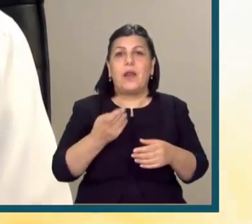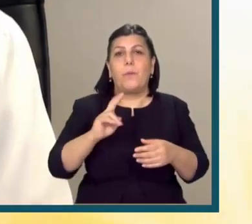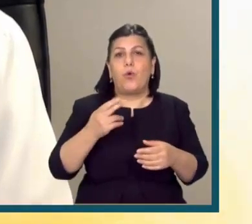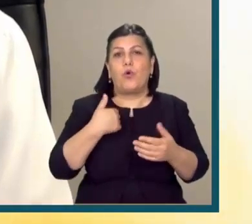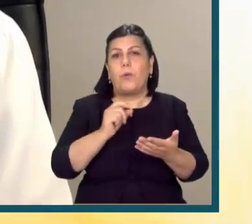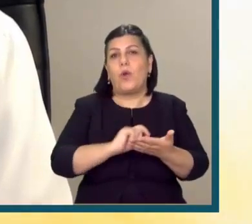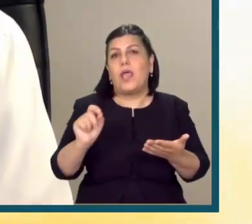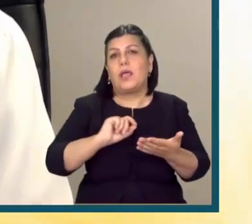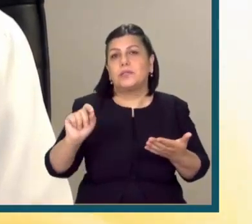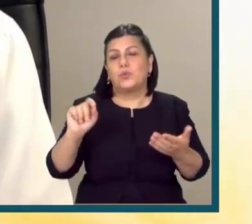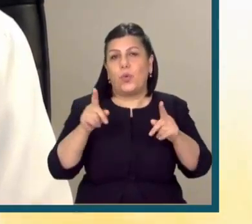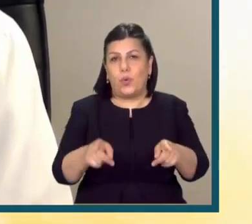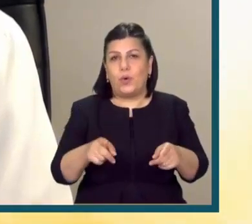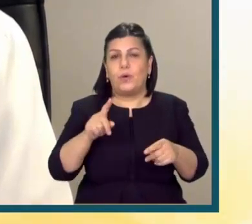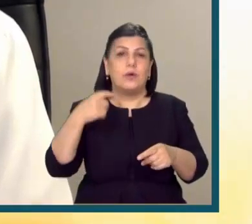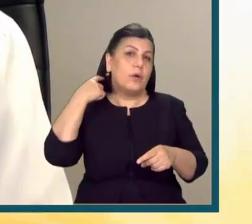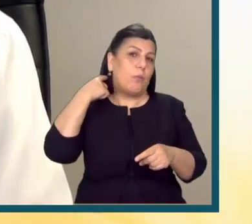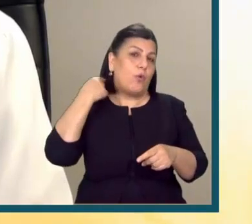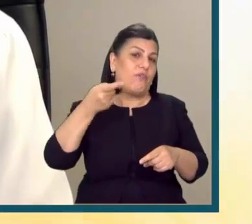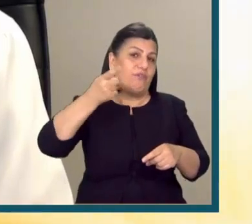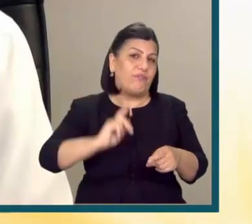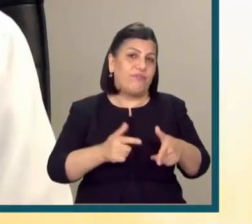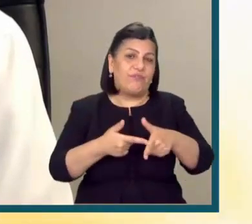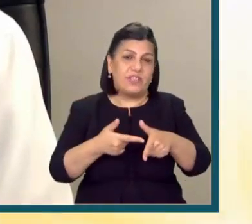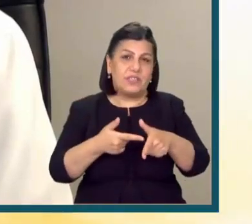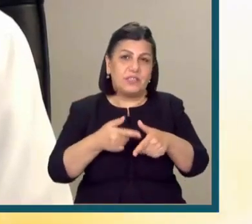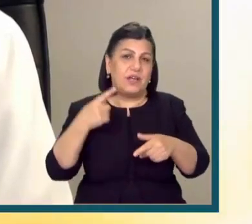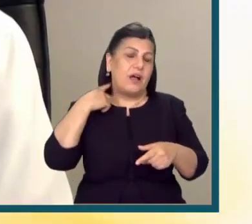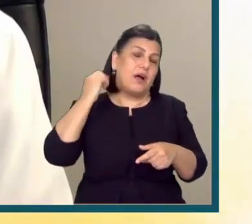öyle yazar, boyun fıtığında bunu